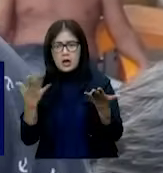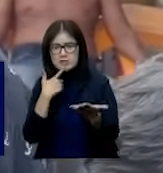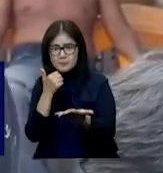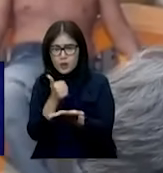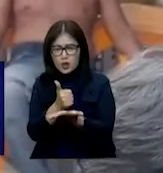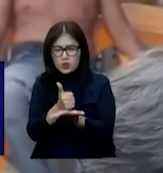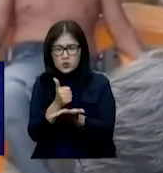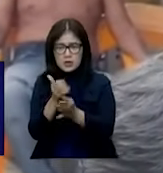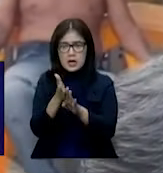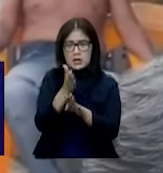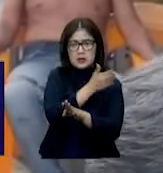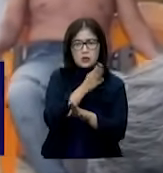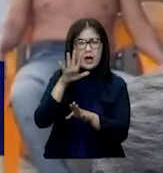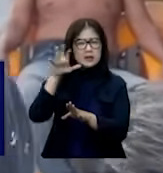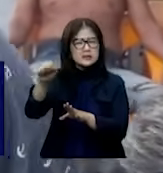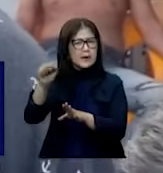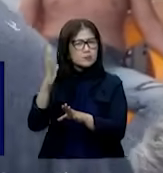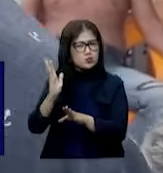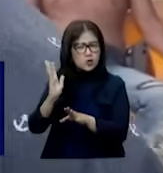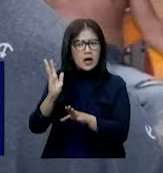jadi menikah dengan